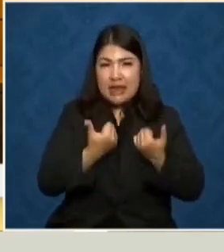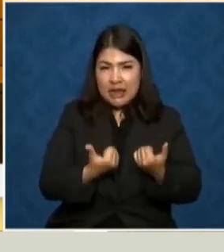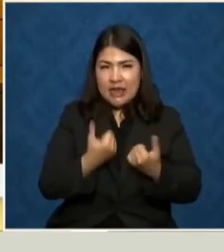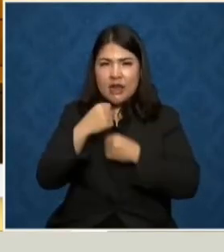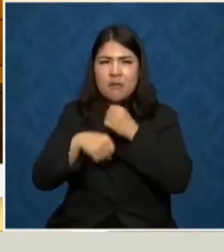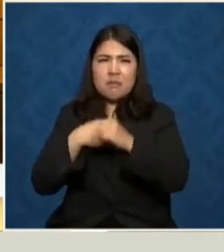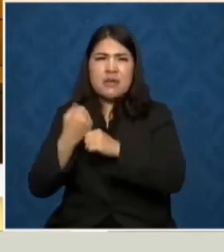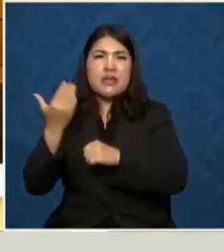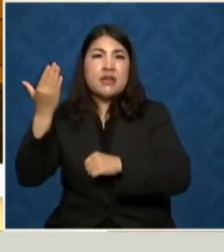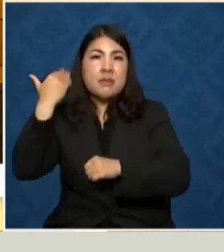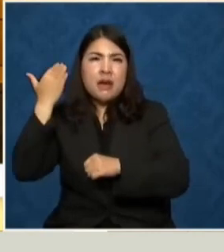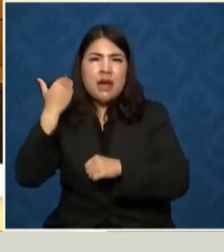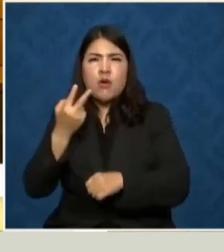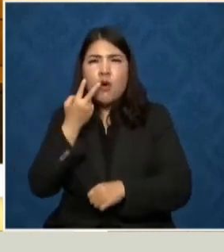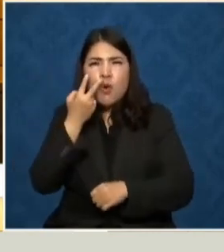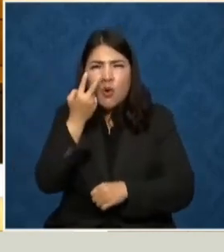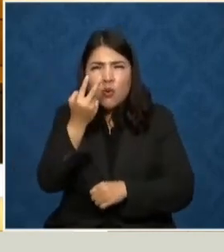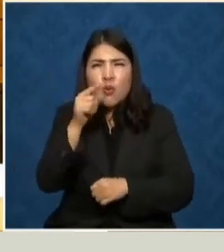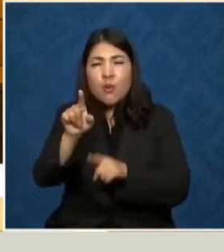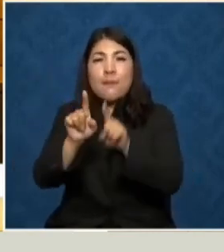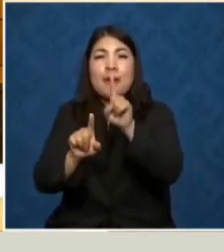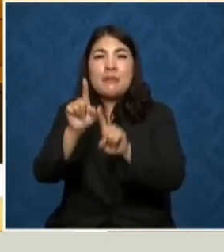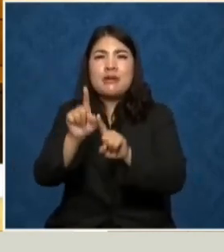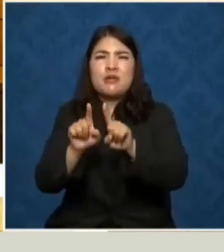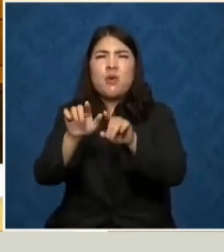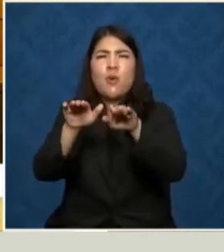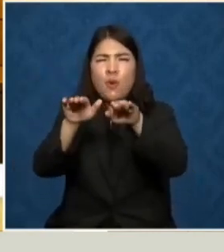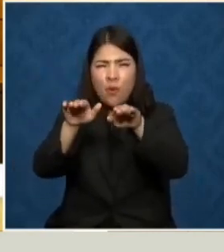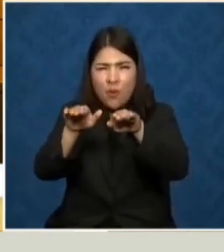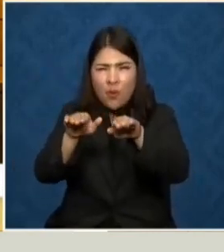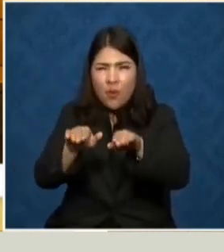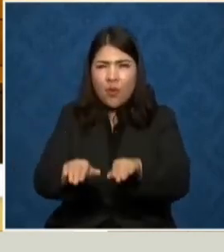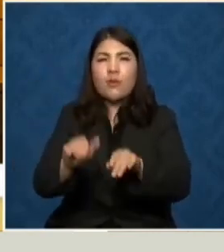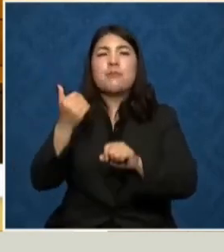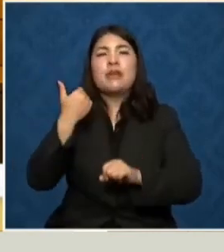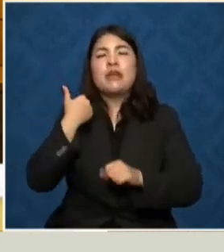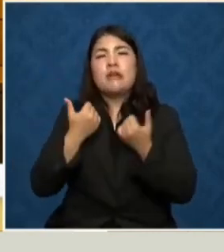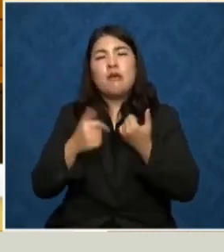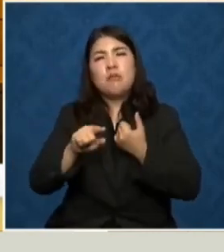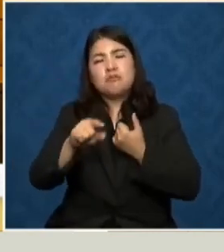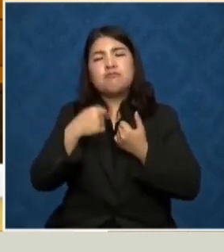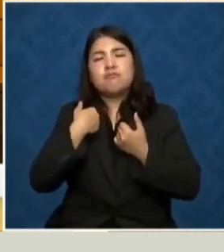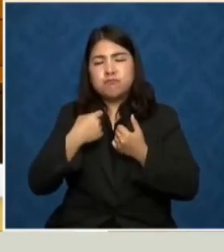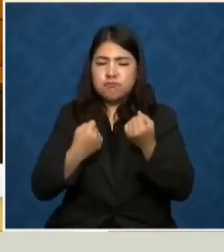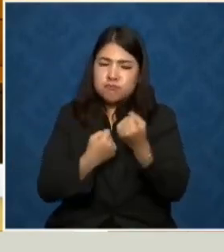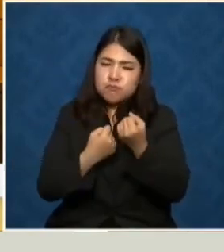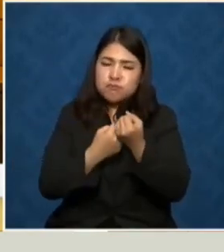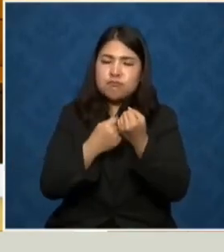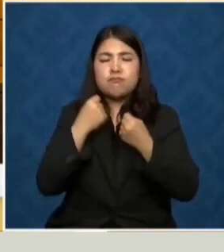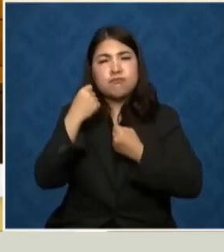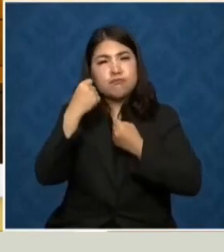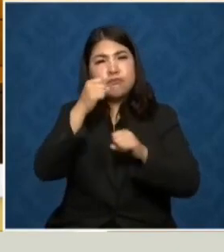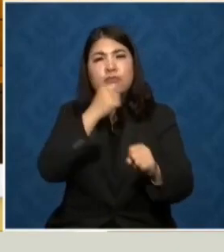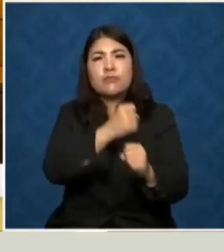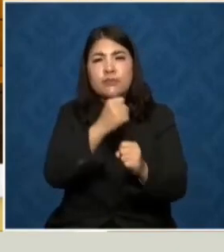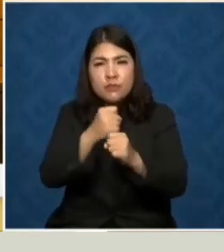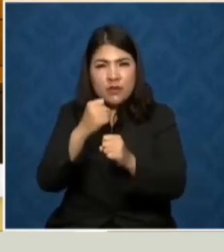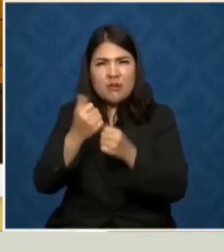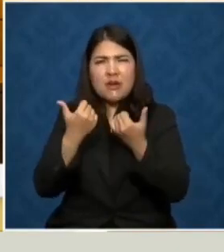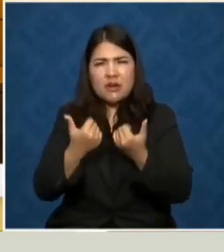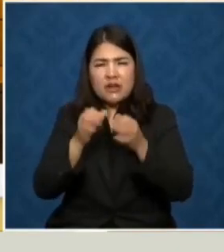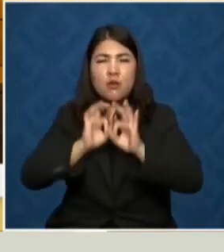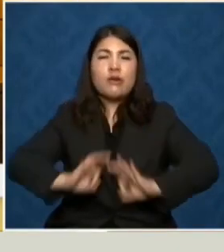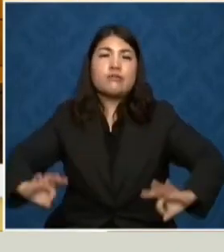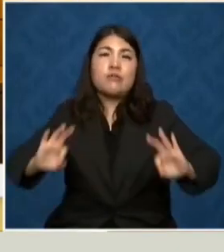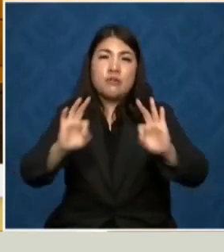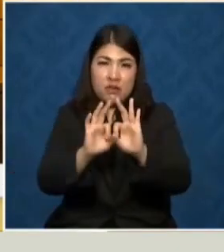ำนวนฮอตสปอตออกต่างๆเนี่ยก็ลดลงไปอย่างมากนะครับเราก็ไม่ยิ่งหย่อนในการที่เราจะทำงานต่อไปเรื่องเหล่านี้เราให้ความสำคัญกับ